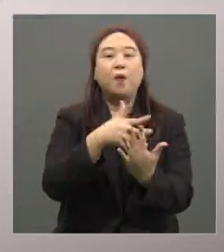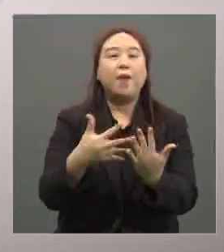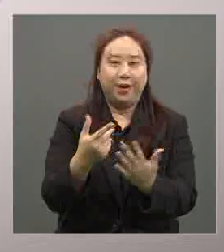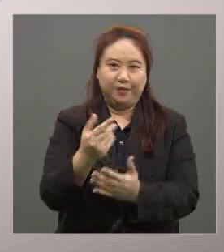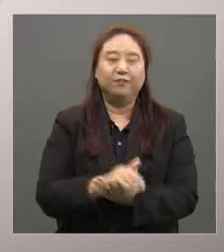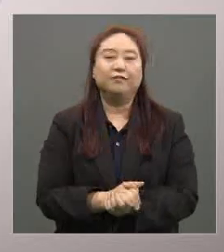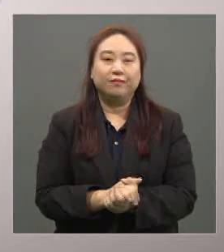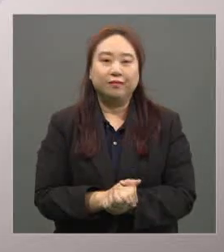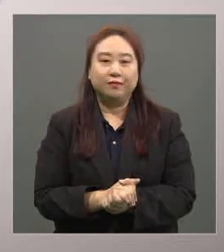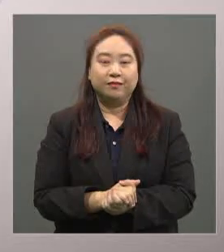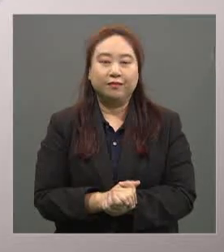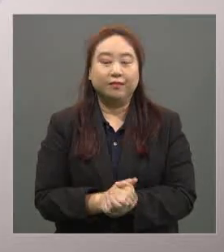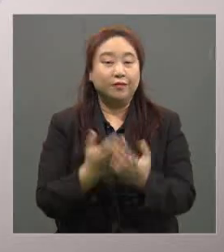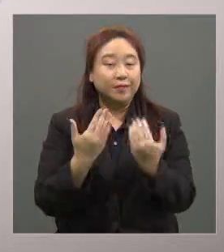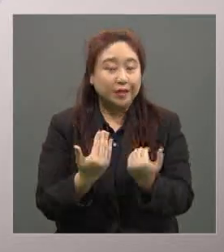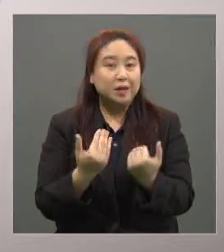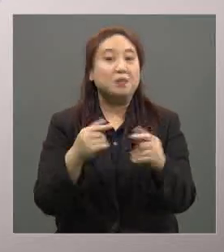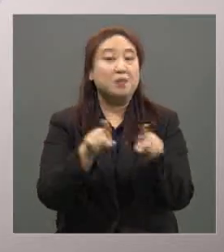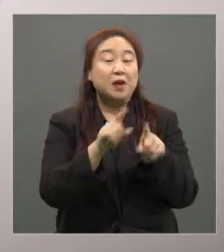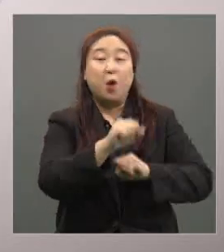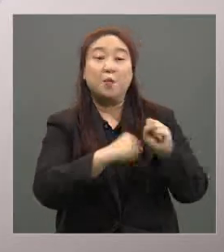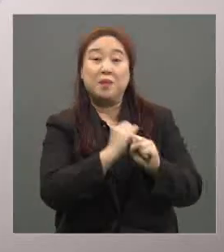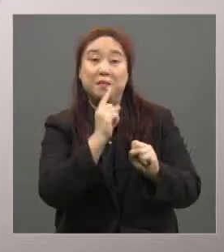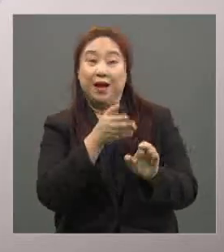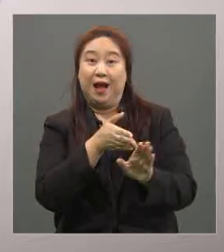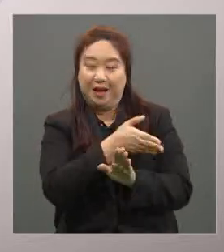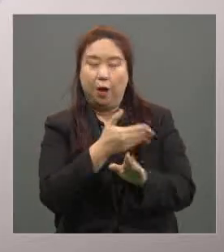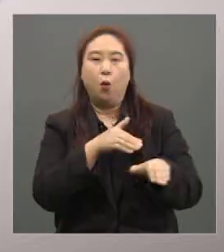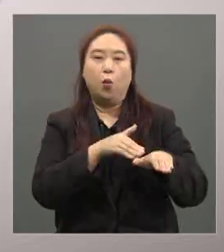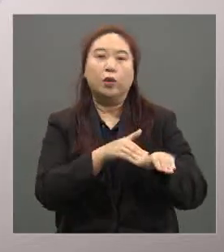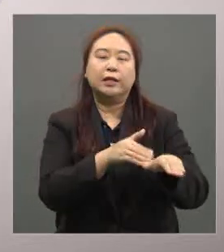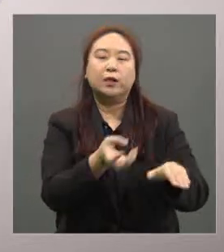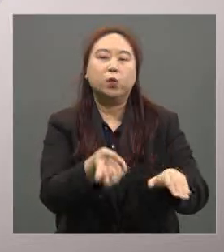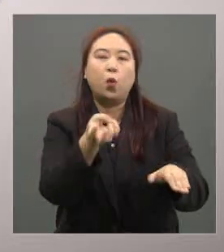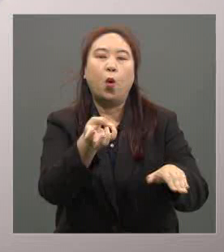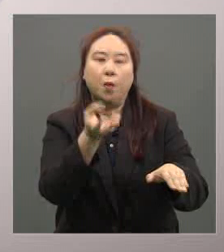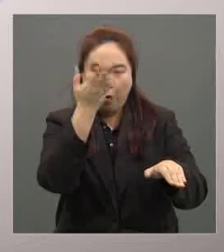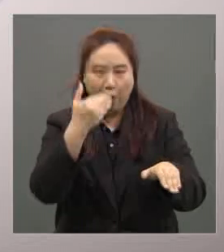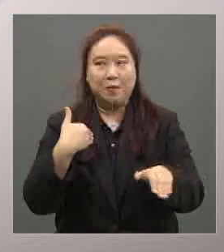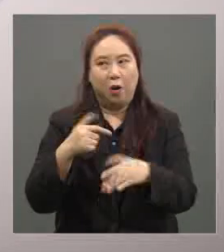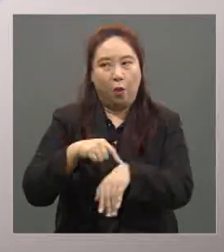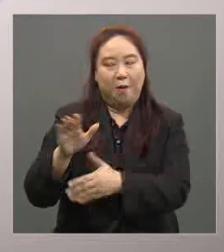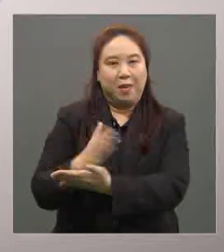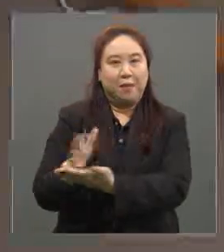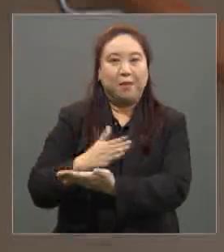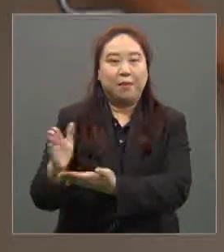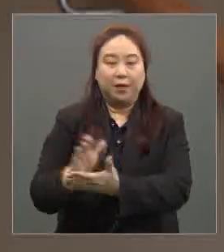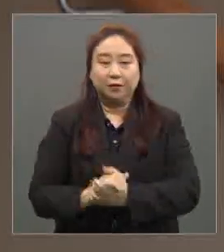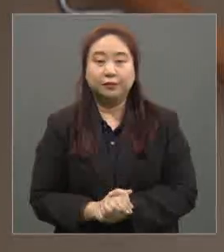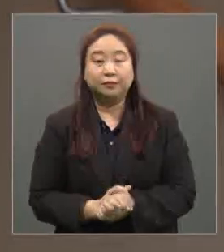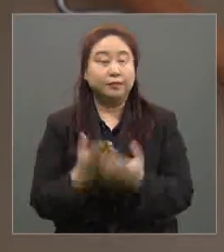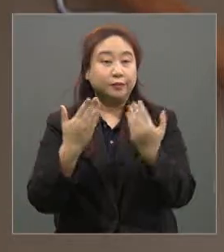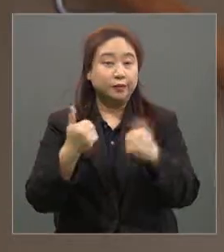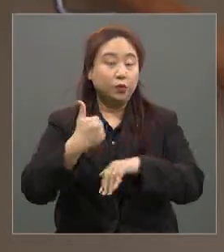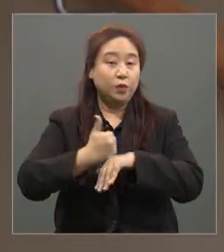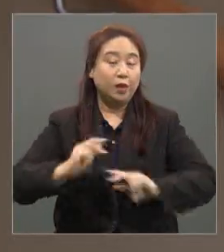เหมือนกันนะในเรื่องของการจราจรใช่ค่ะมันก็เกิดทำให้เรื่องของการคล่องตัวรถก็ไม่ติดด้วยนะคะนายเศรษฐาทวีศิลป์นายกรัฐมนตรีค่ะและรัฐมนตรีว่า